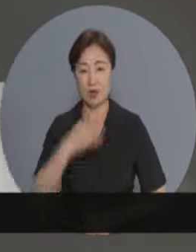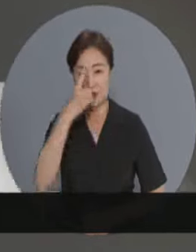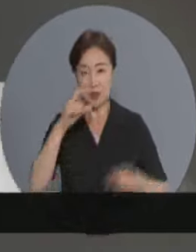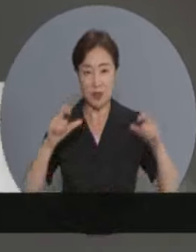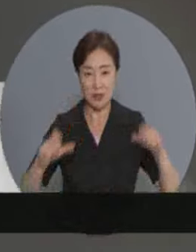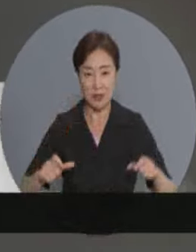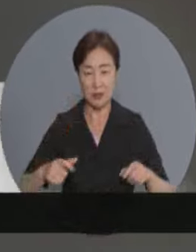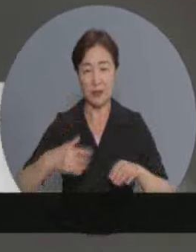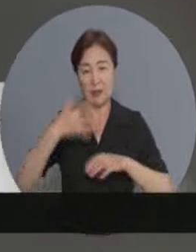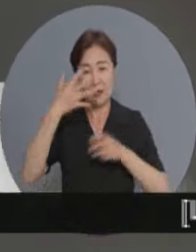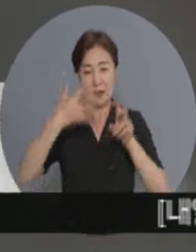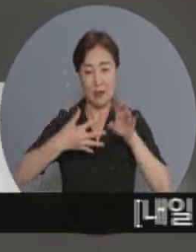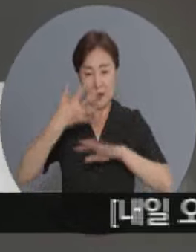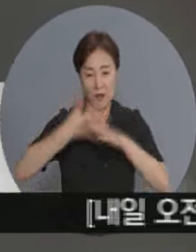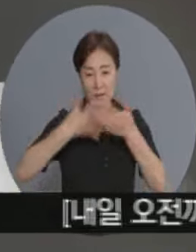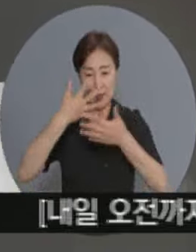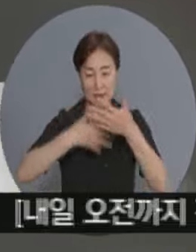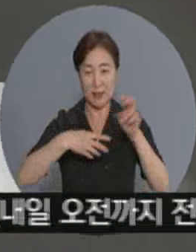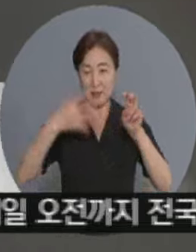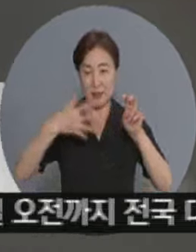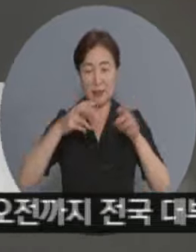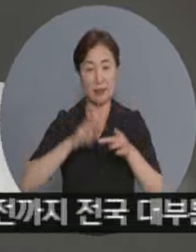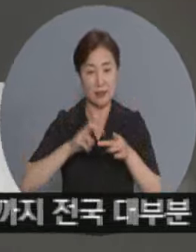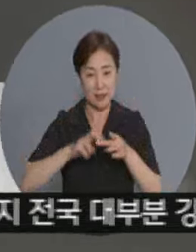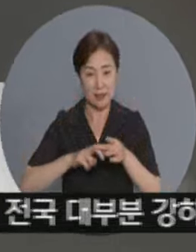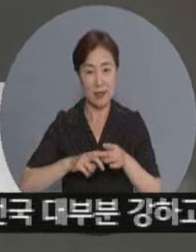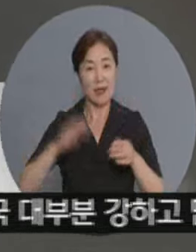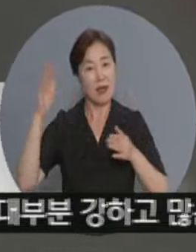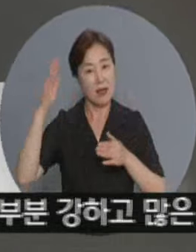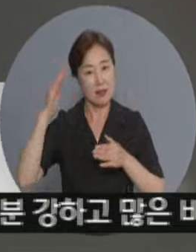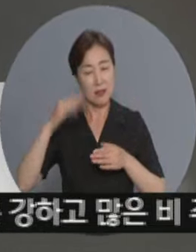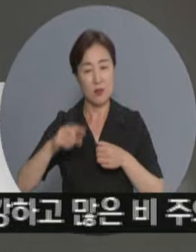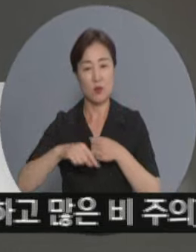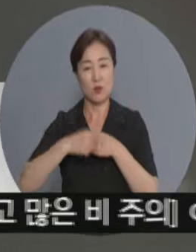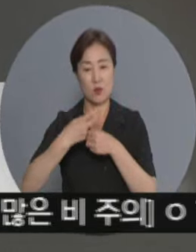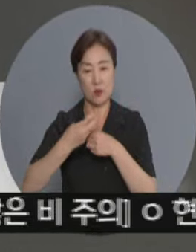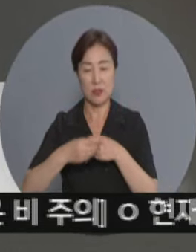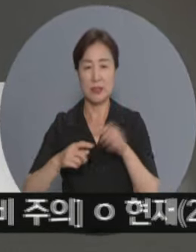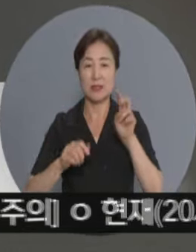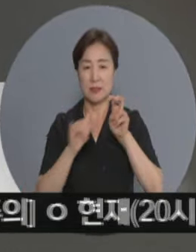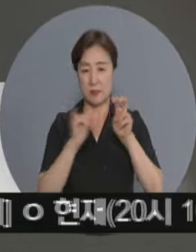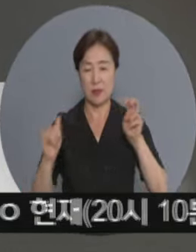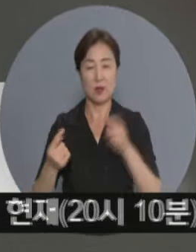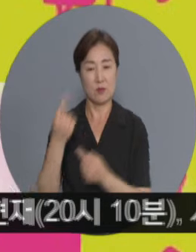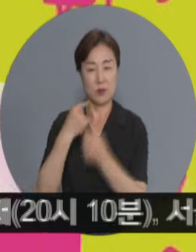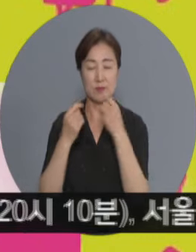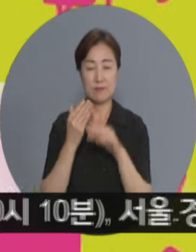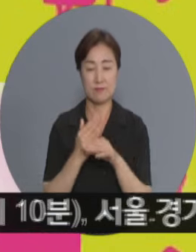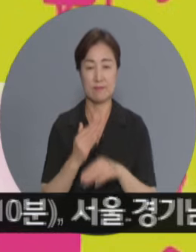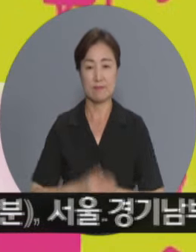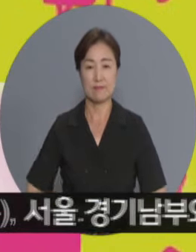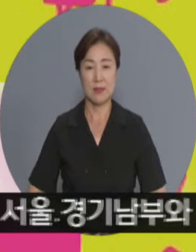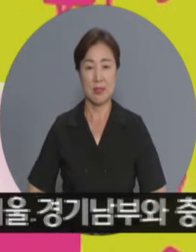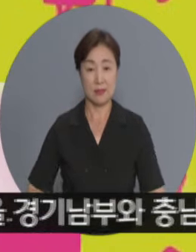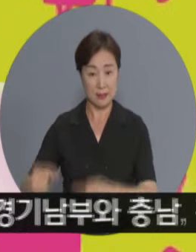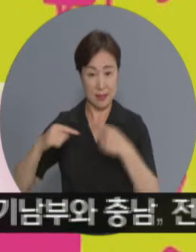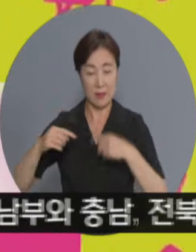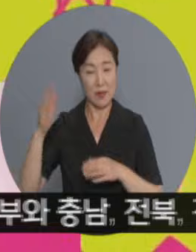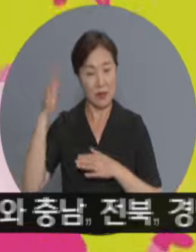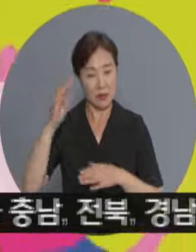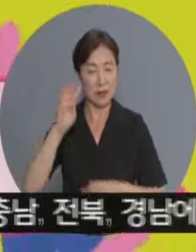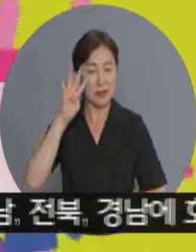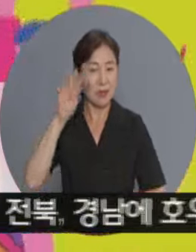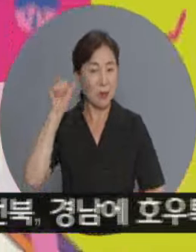순천시 영상미디어센터가 어린이 영화캠프에 참여할 초등학교 고학년 학생 20명을 모집합니다. 참여 학생들은 4박